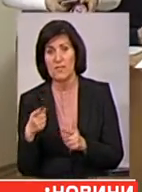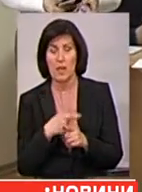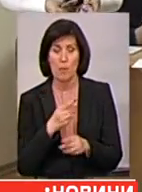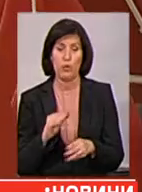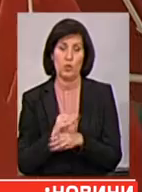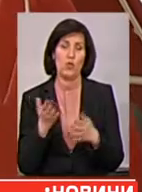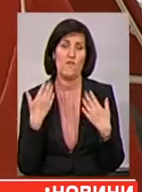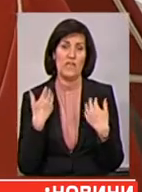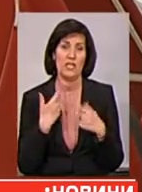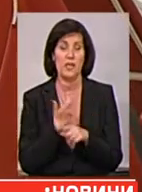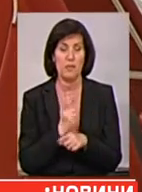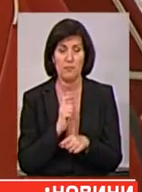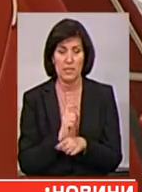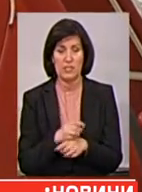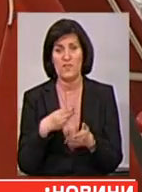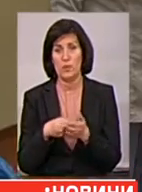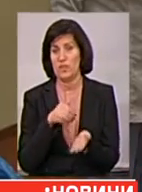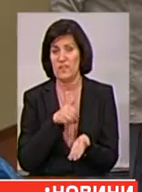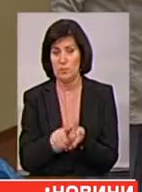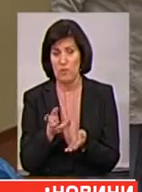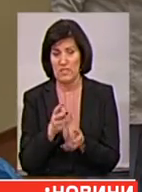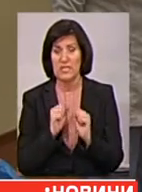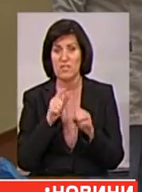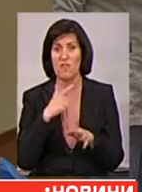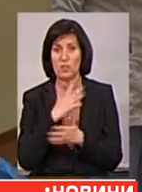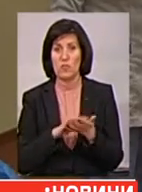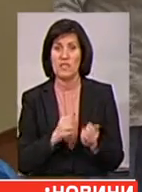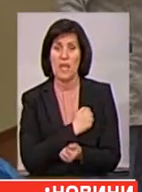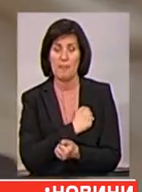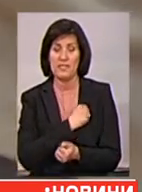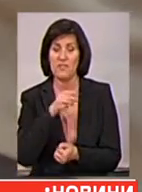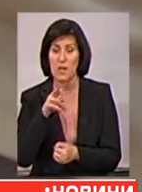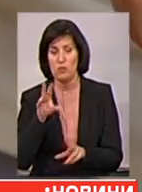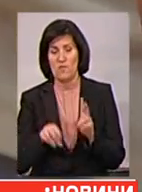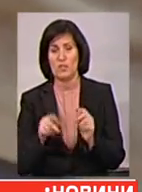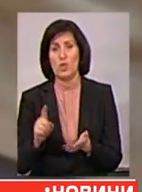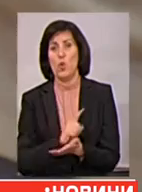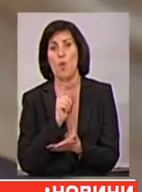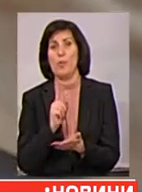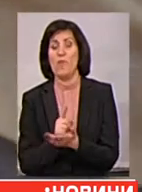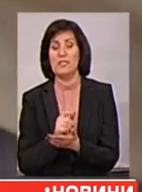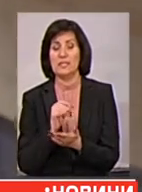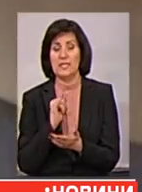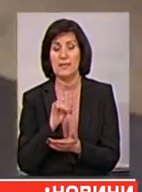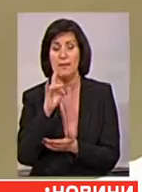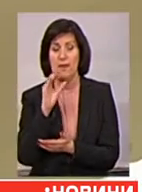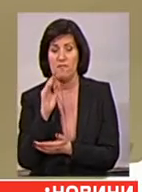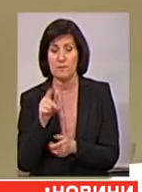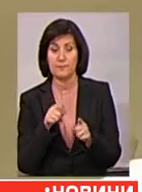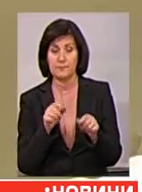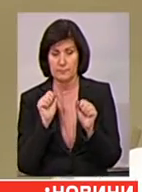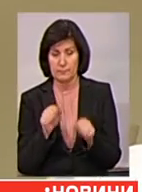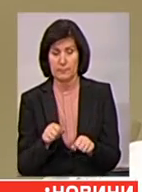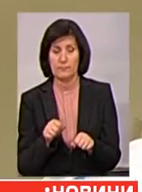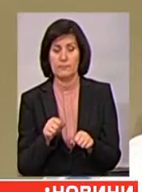додатковий вихідний, але більшість від грошей відмовляється. Здавати кров для бійців АТО вважають своїм обов'язком і Андрій Рехна. Чи можете